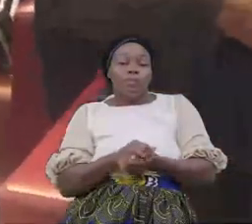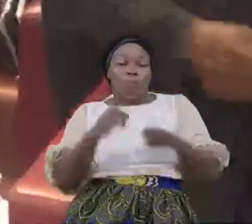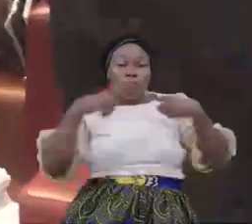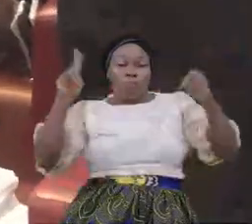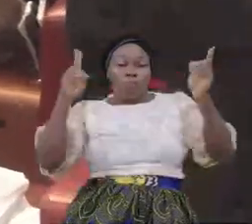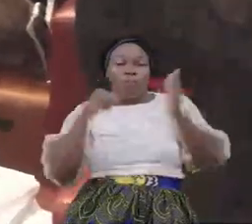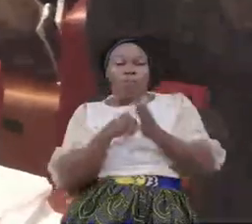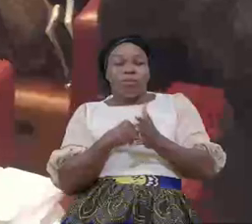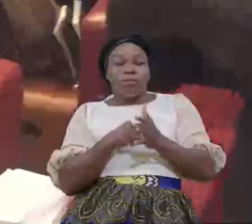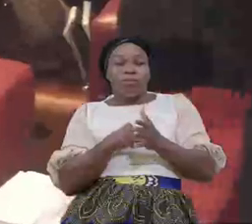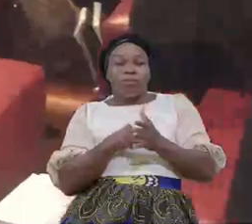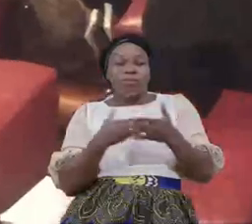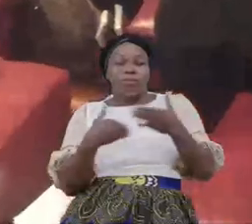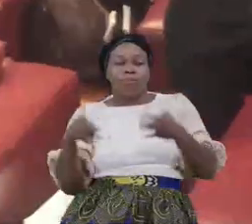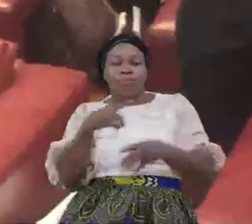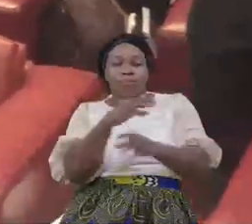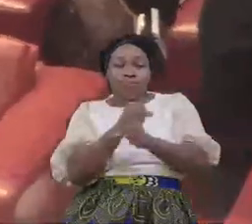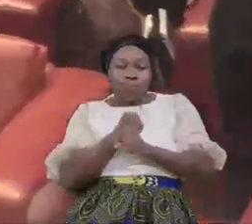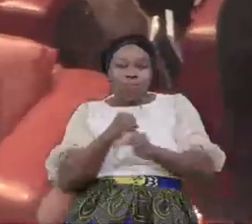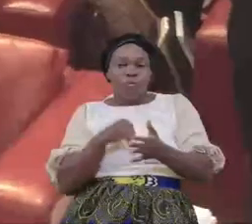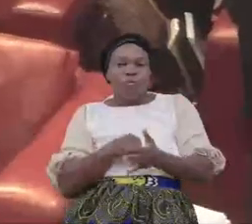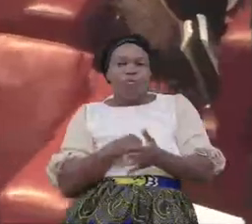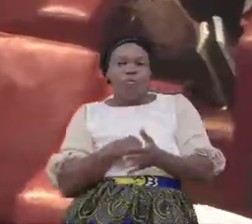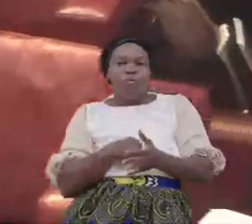Annoncez-le avant de le réaliser.